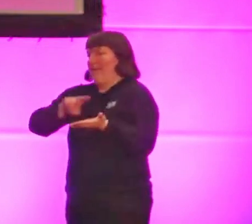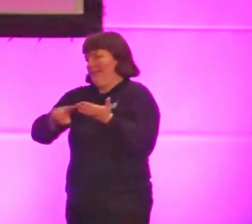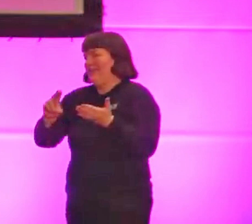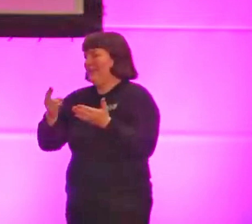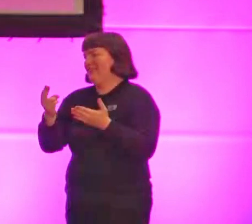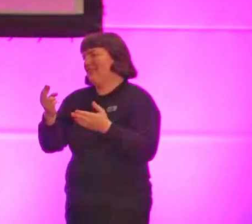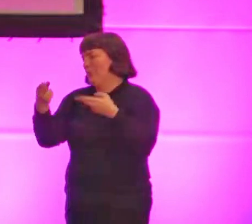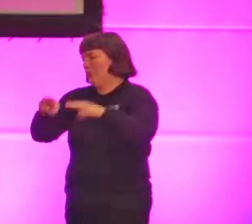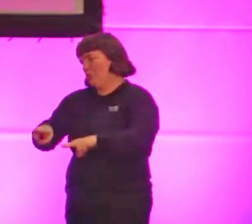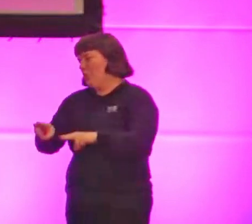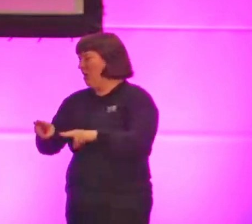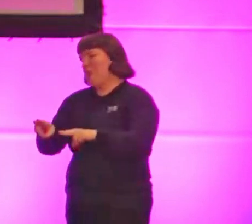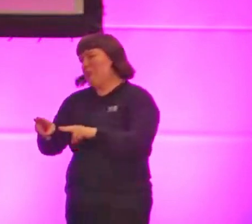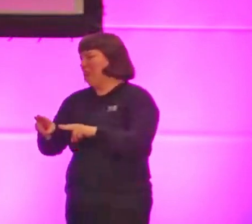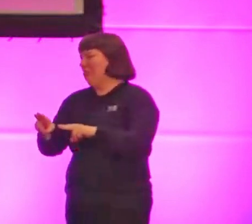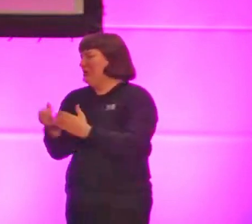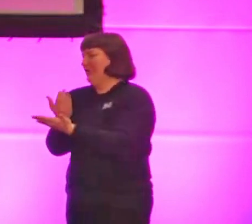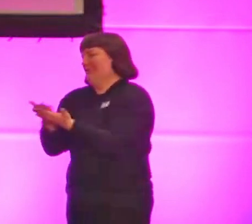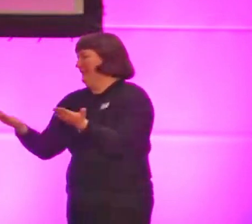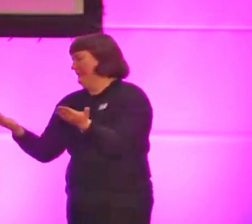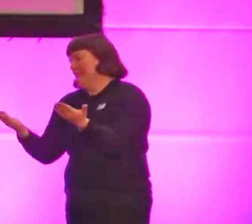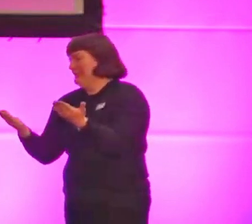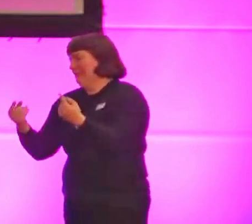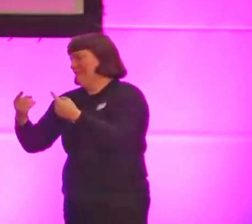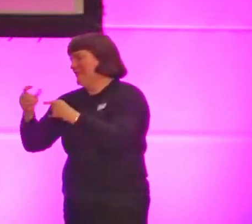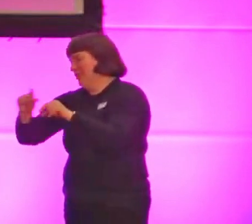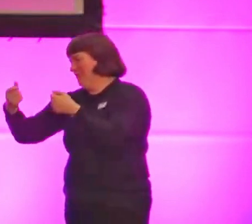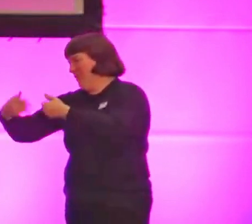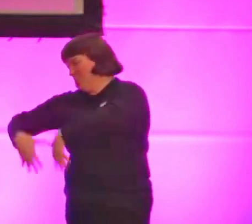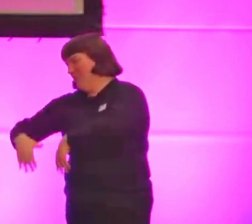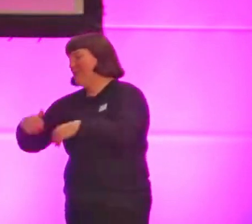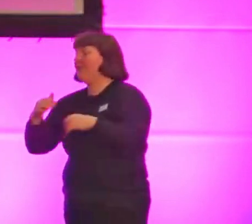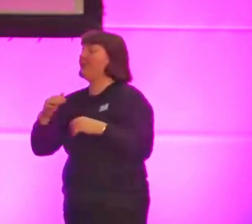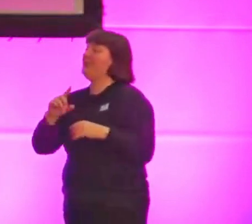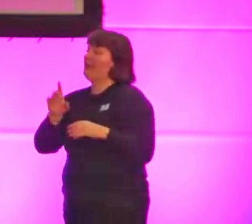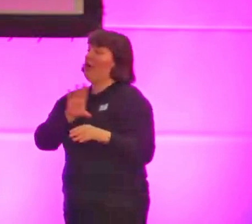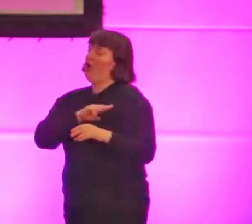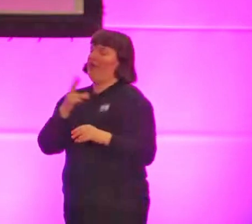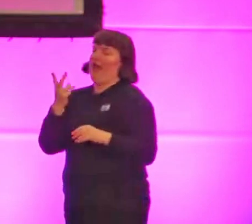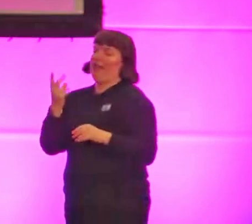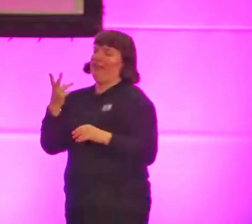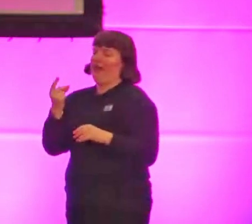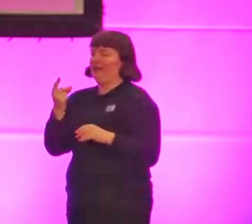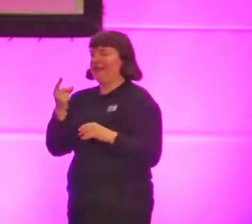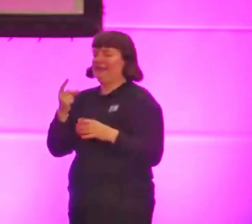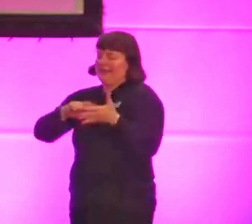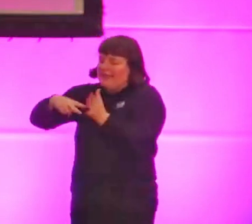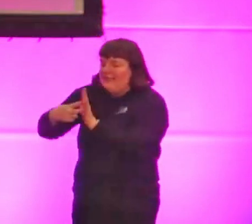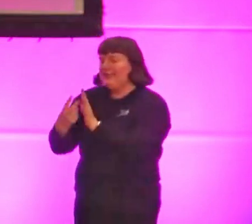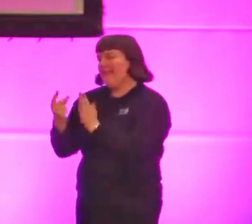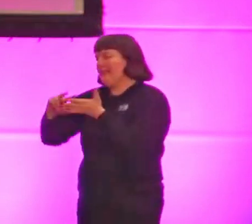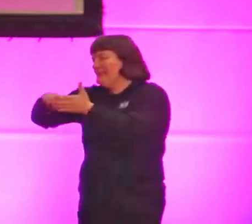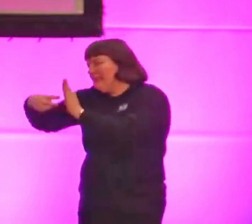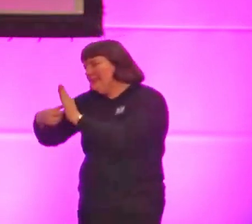men inte heller det lyckades företaget med. Sen har man en annan liksom taktik eller strategi i att man använder